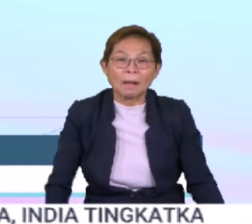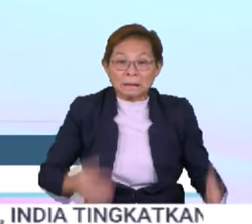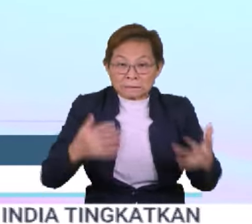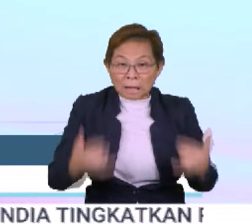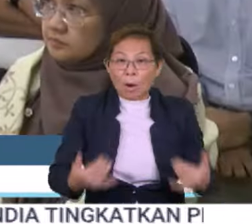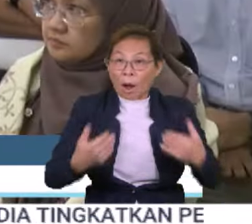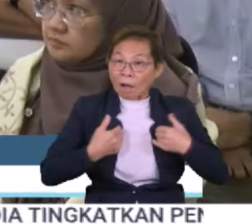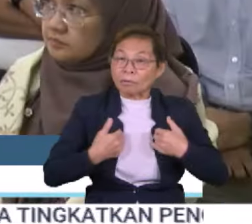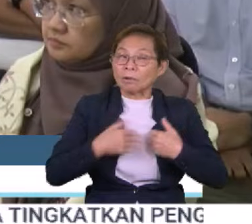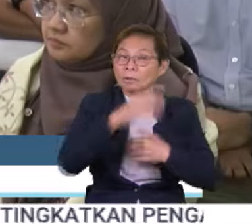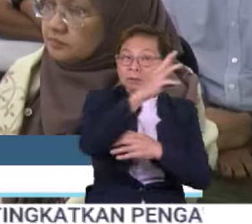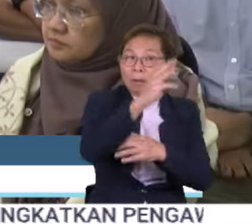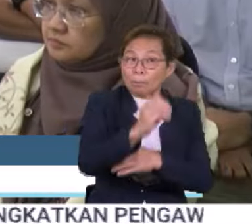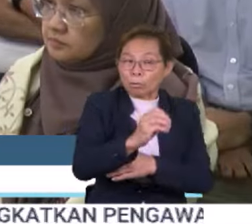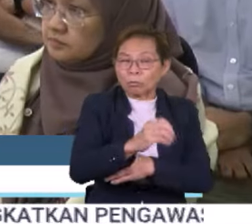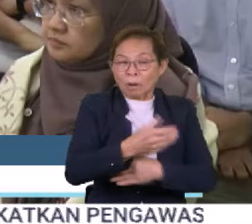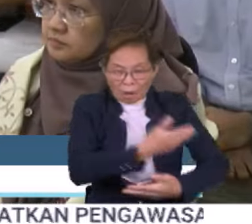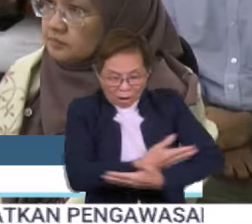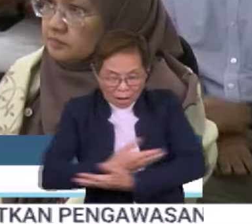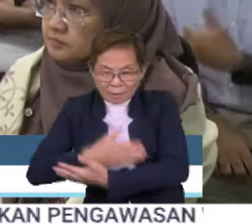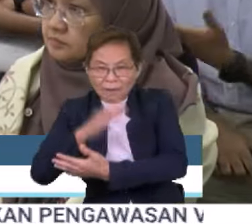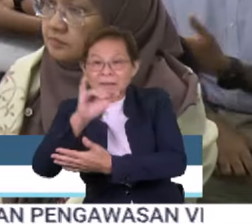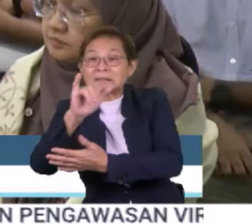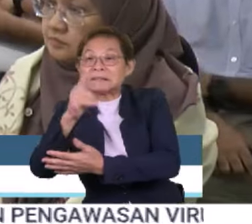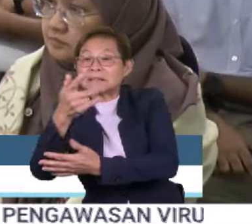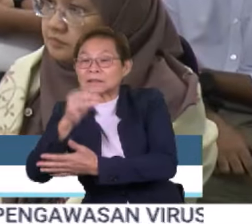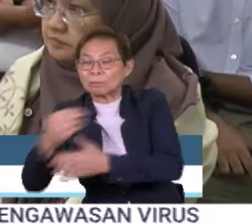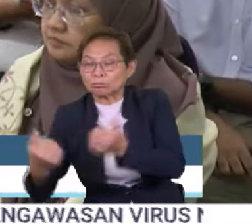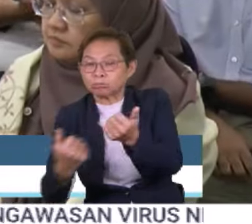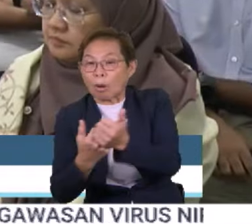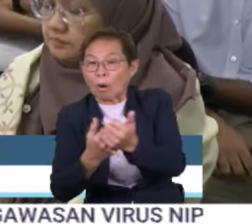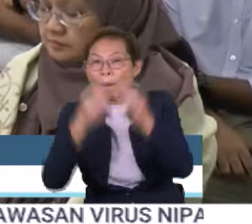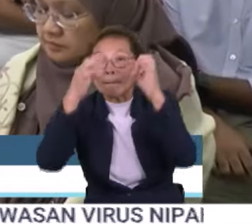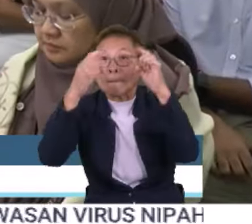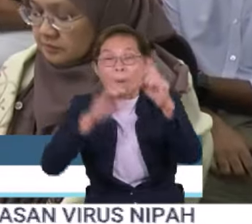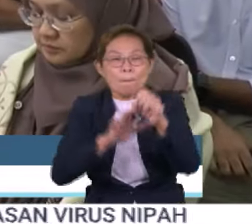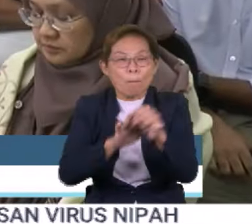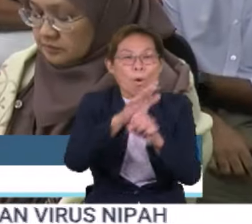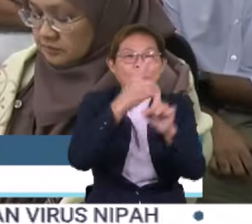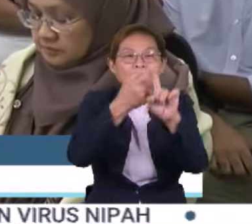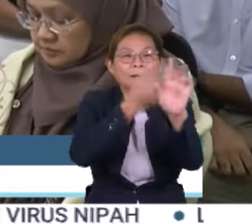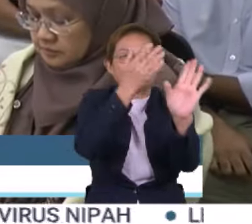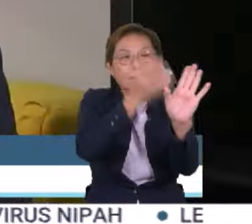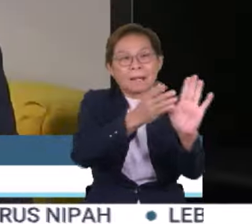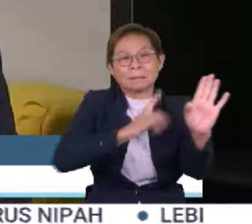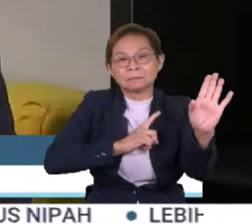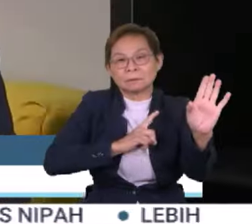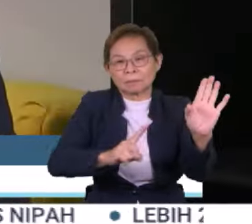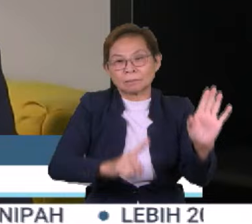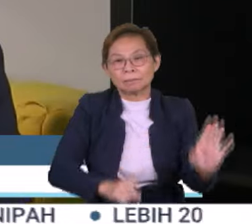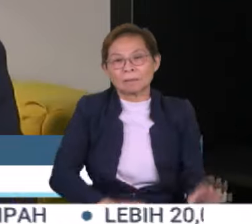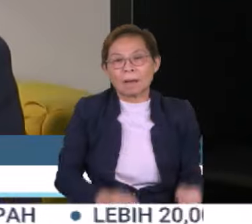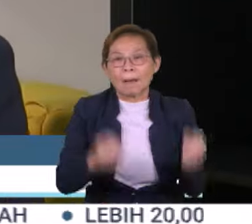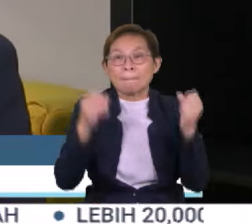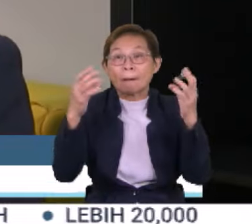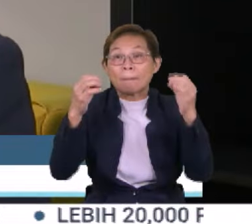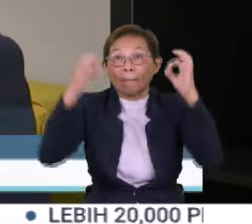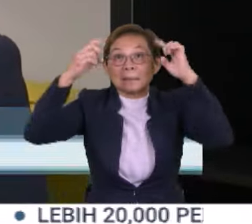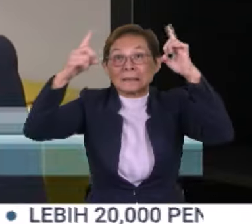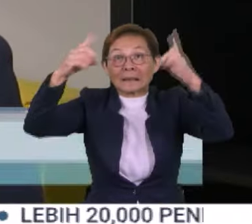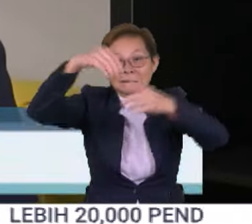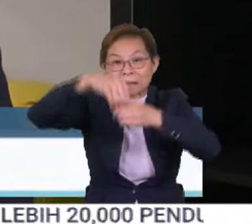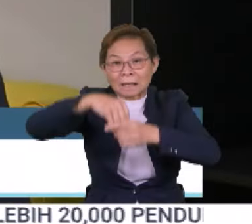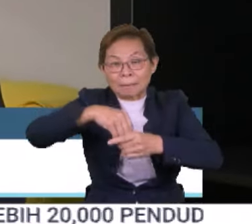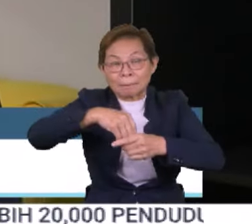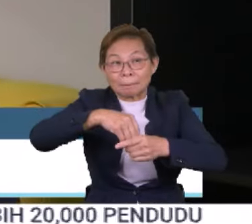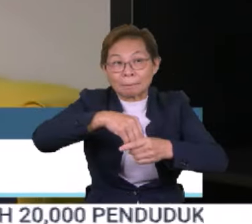Ketika ini, terdapat 60 anak-anak yatim menerima tajaan pendidikan sepenuhnya daripada Bank Islam. Kebanyakan tajaan pendidikan yang ada